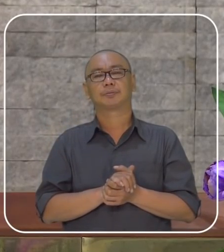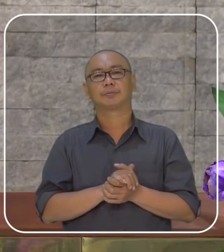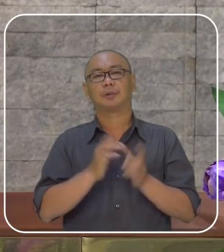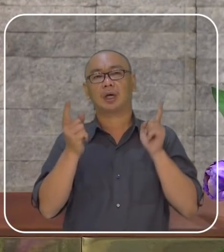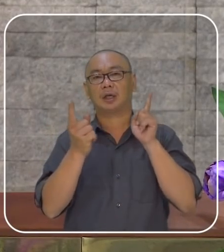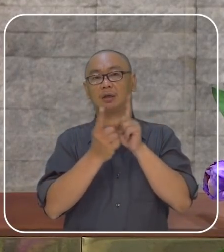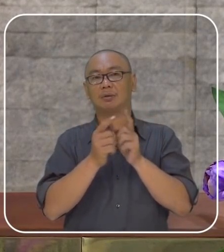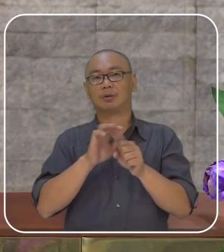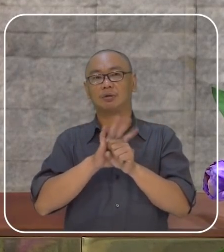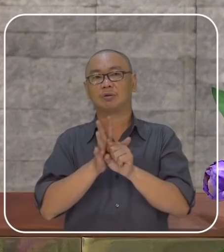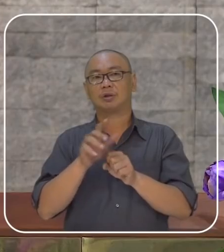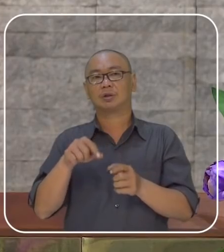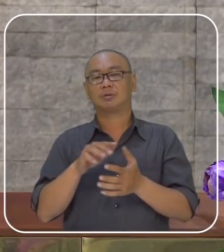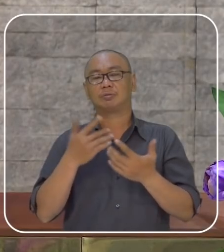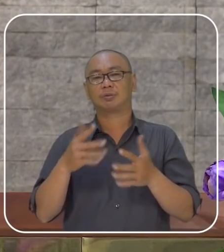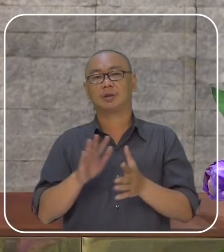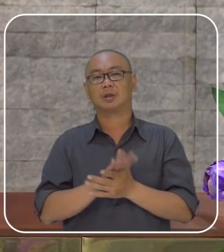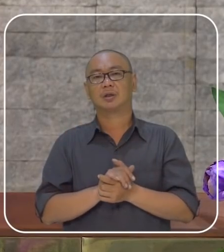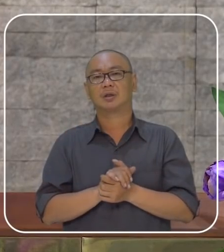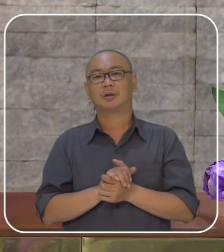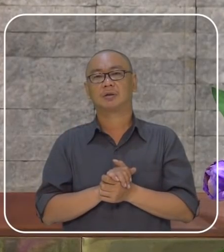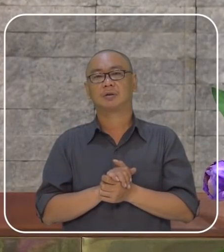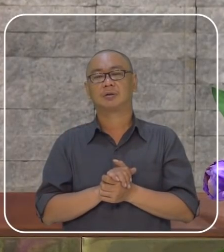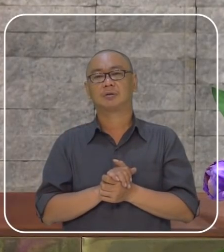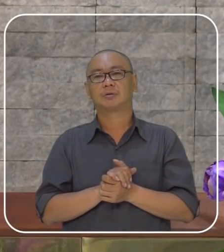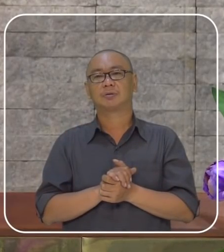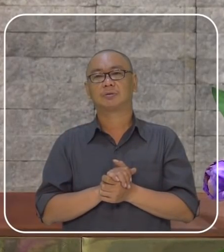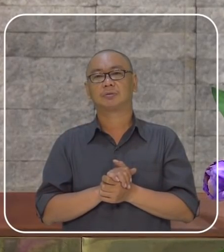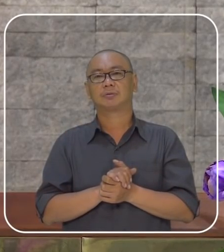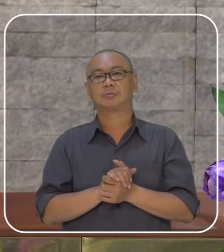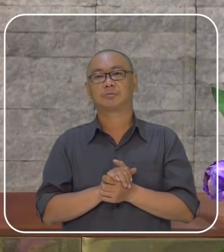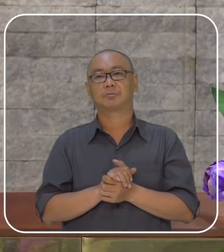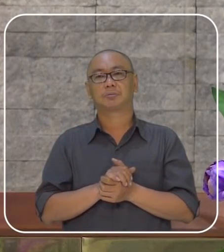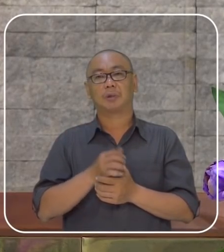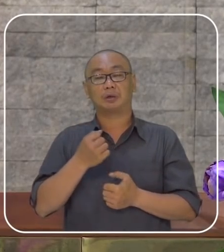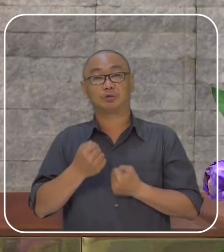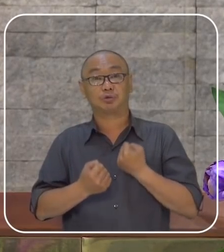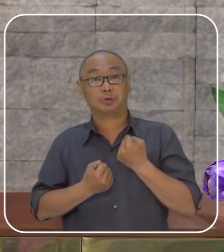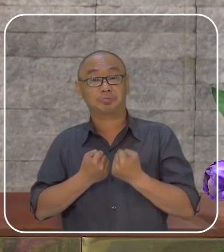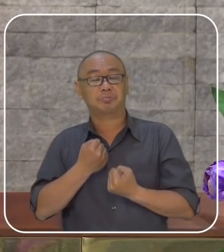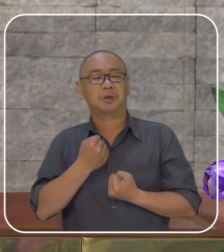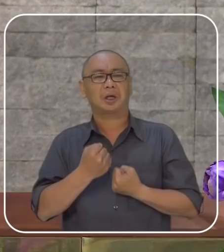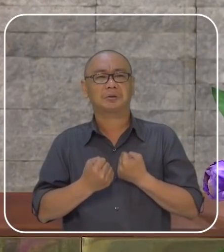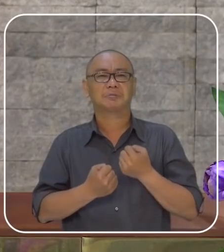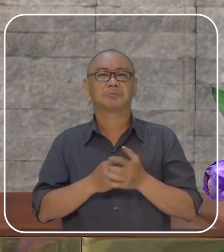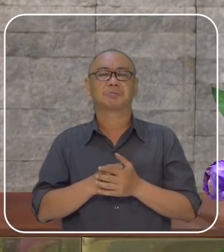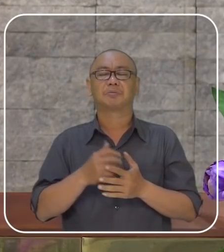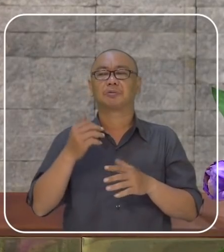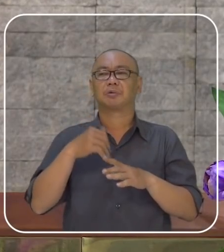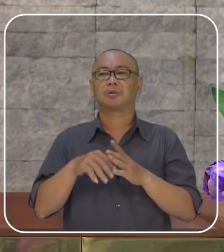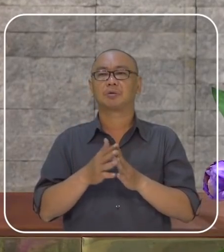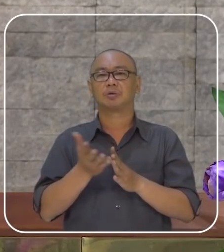menghadapi COVID ini, biarlah masyarakat boleh dengan antusias memberi diri dan ikut di